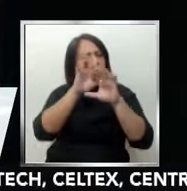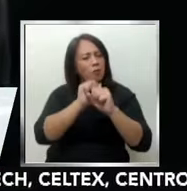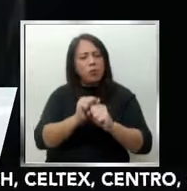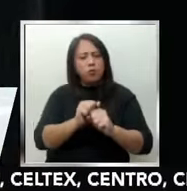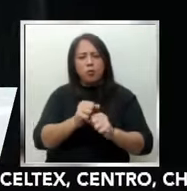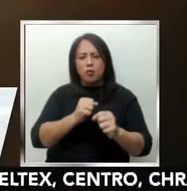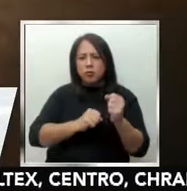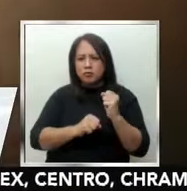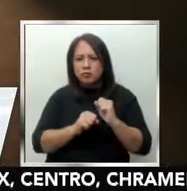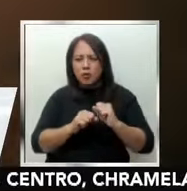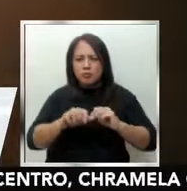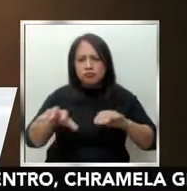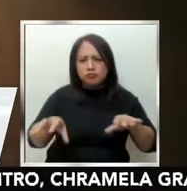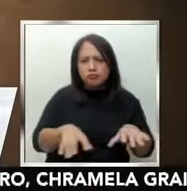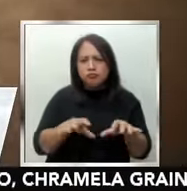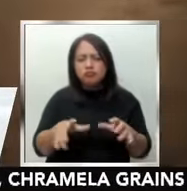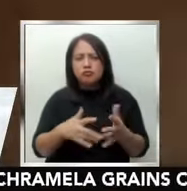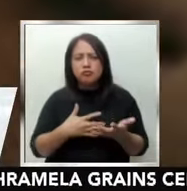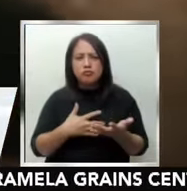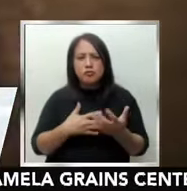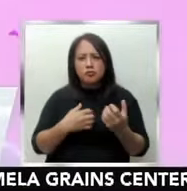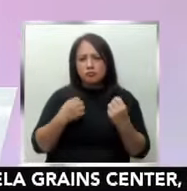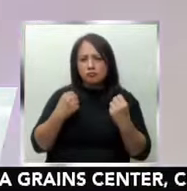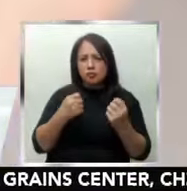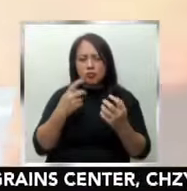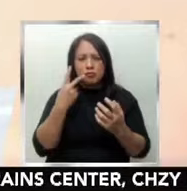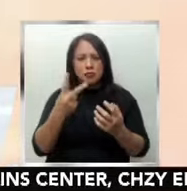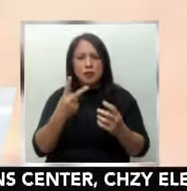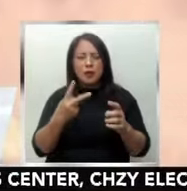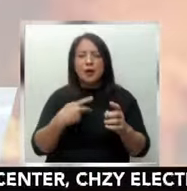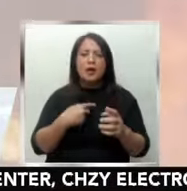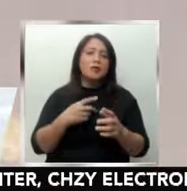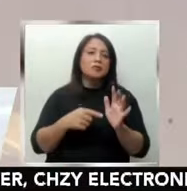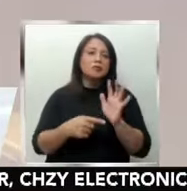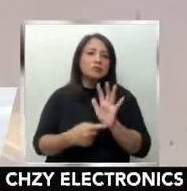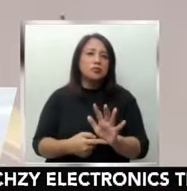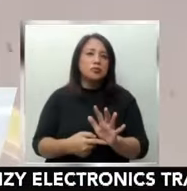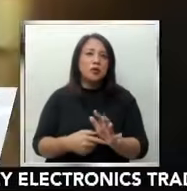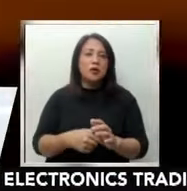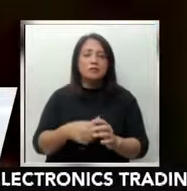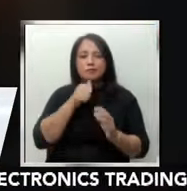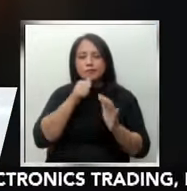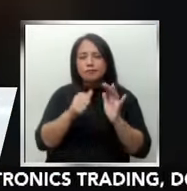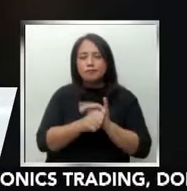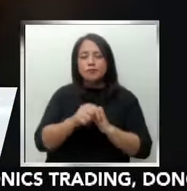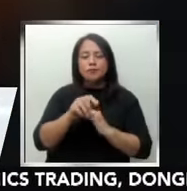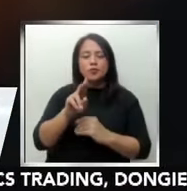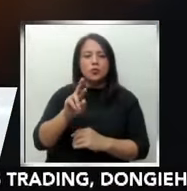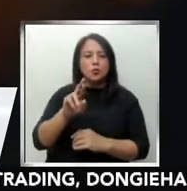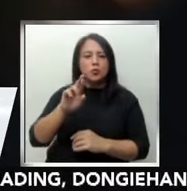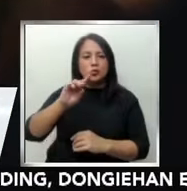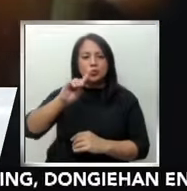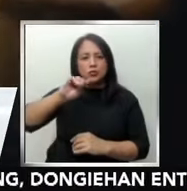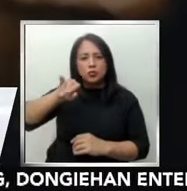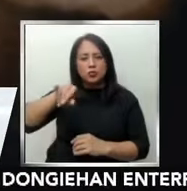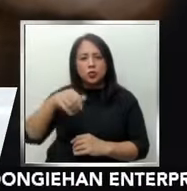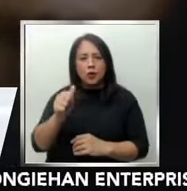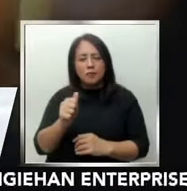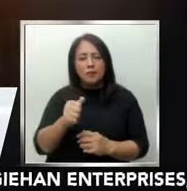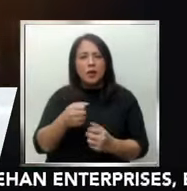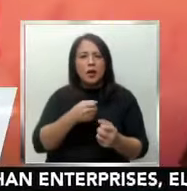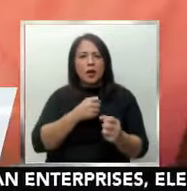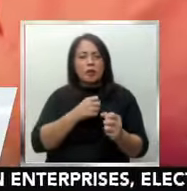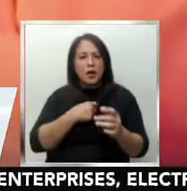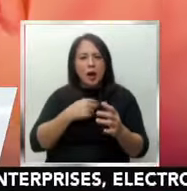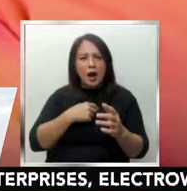kaastigan ang mythical Prime time Mega serye ng mga Lihim ni orda Bukod sa fight scenes nina Kylie Padilla as